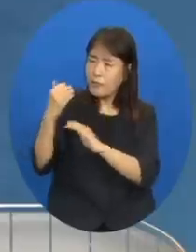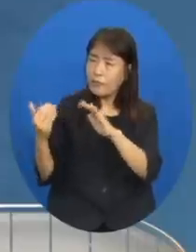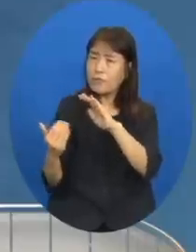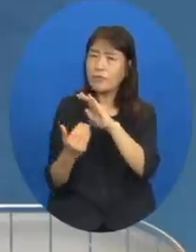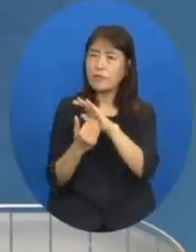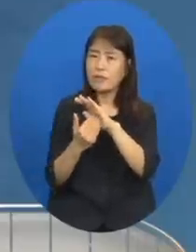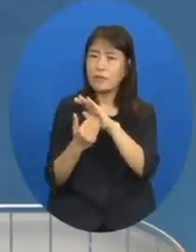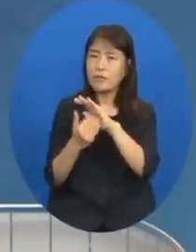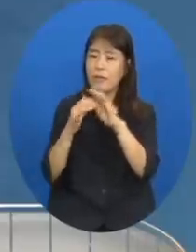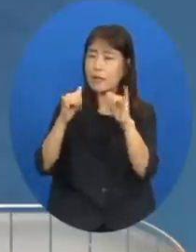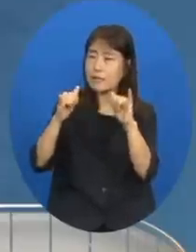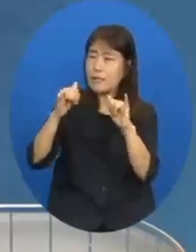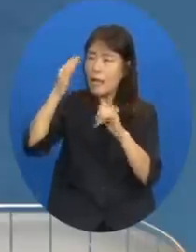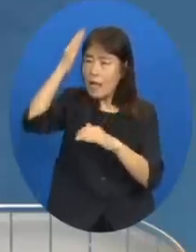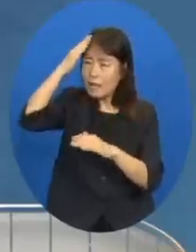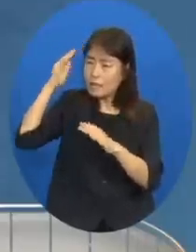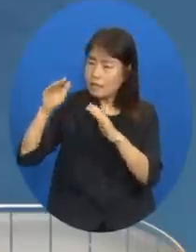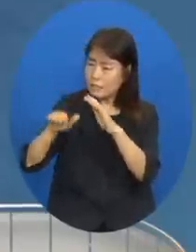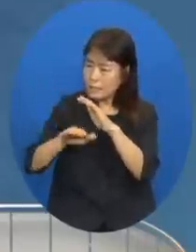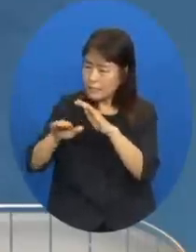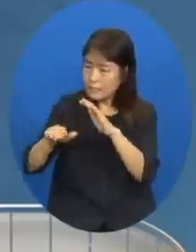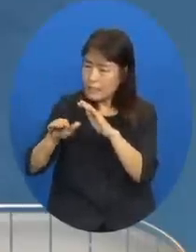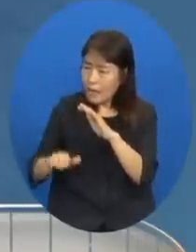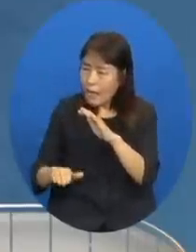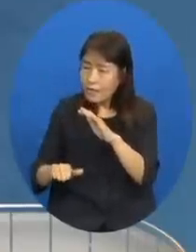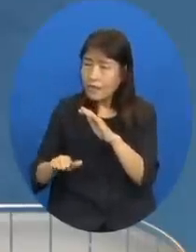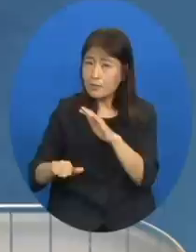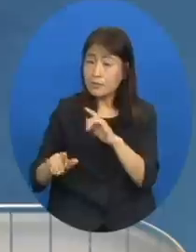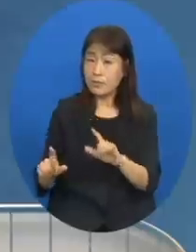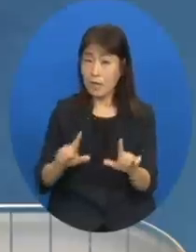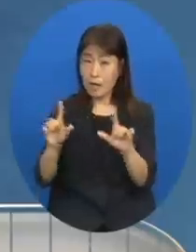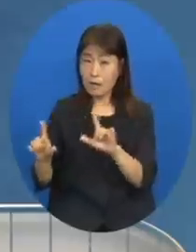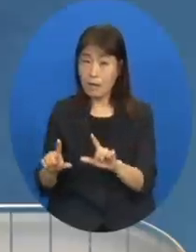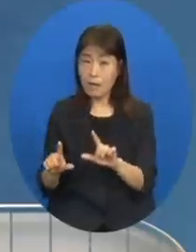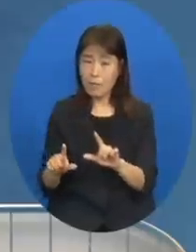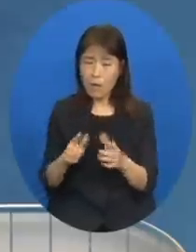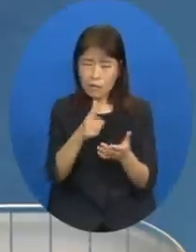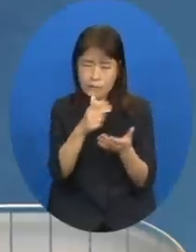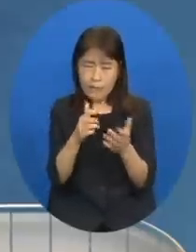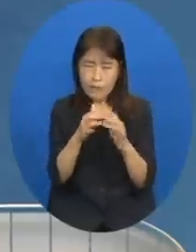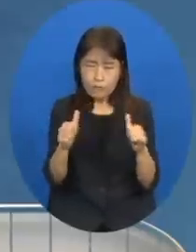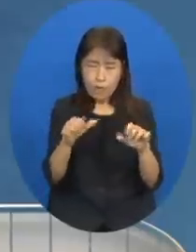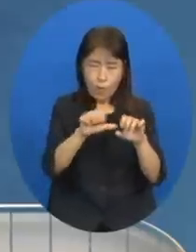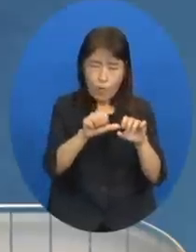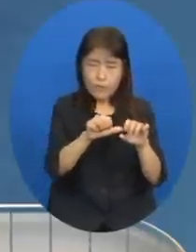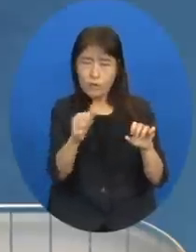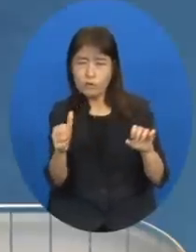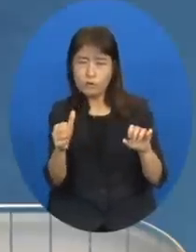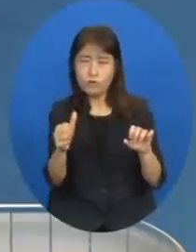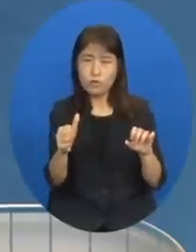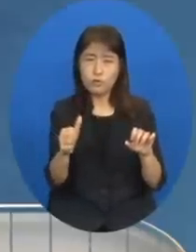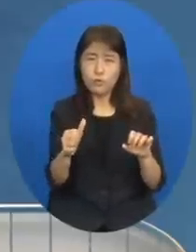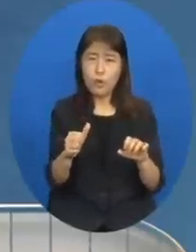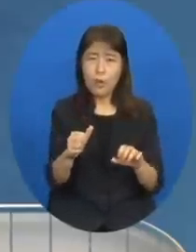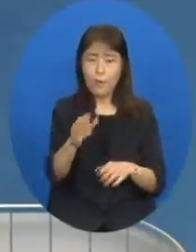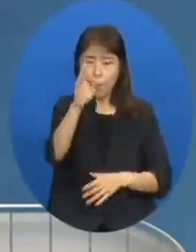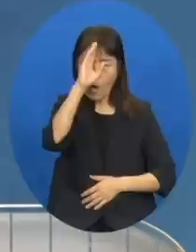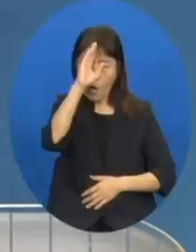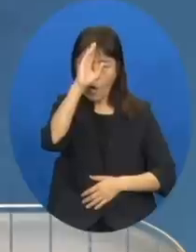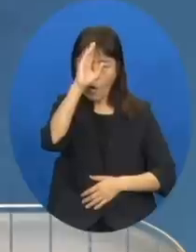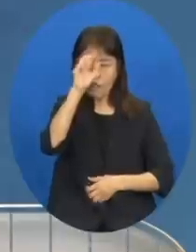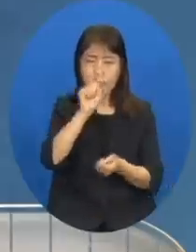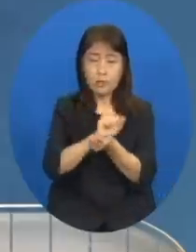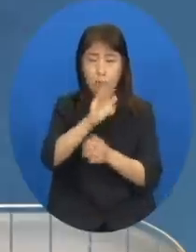사는가 하나님이 나를 사냥꾼의 옮으면서 건져내시고 큰 전염병에서 나를 건져 주시는 그런